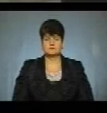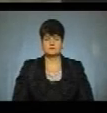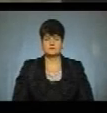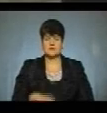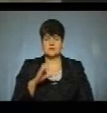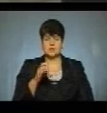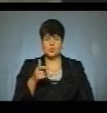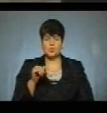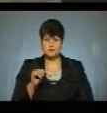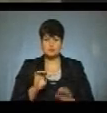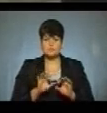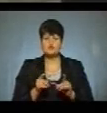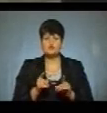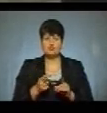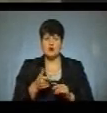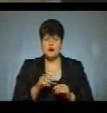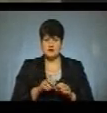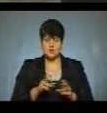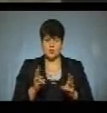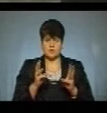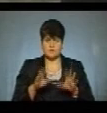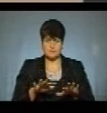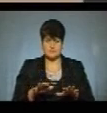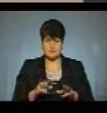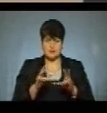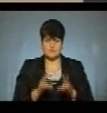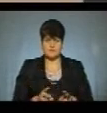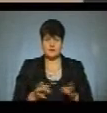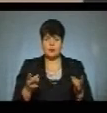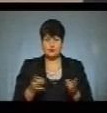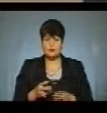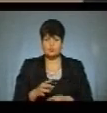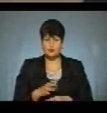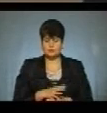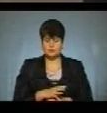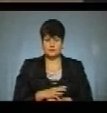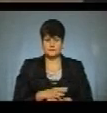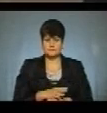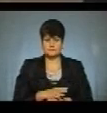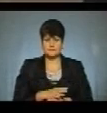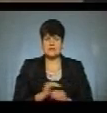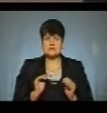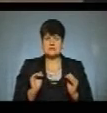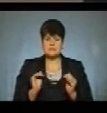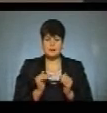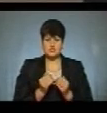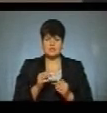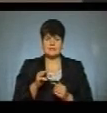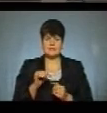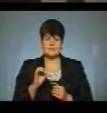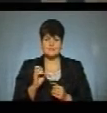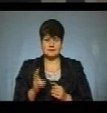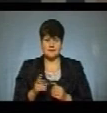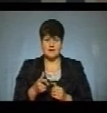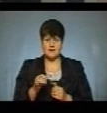Сергій Губиш розповів, чому горів газ на місці аварії. Потрібно було зменшити тиск газу в